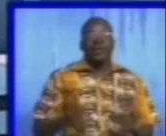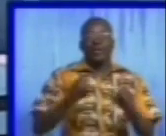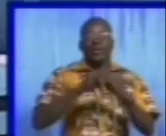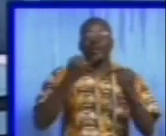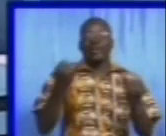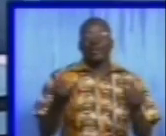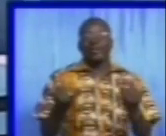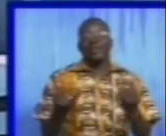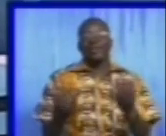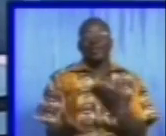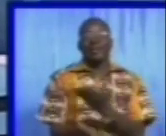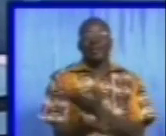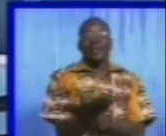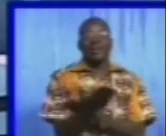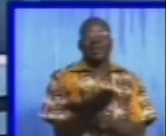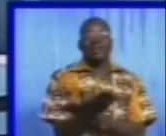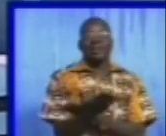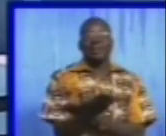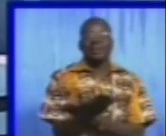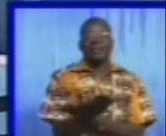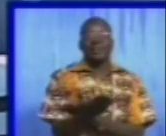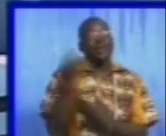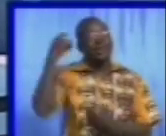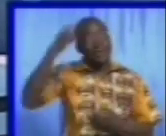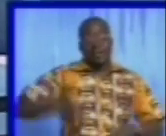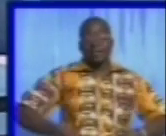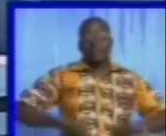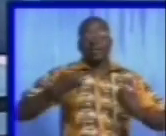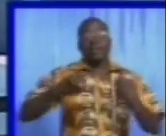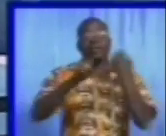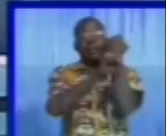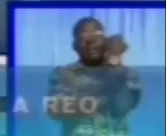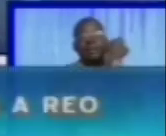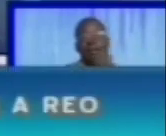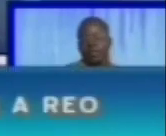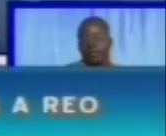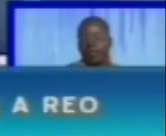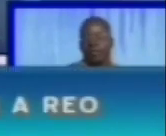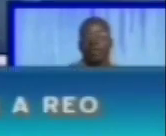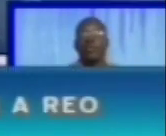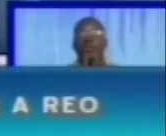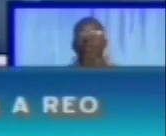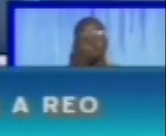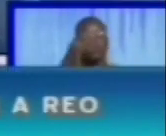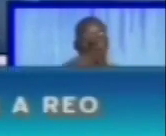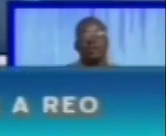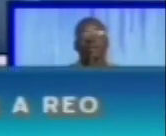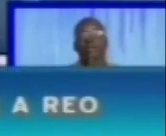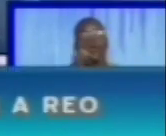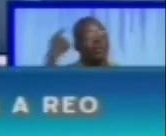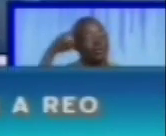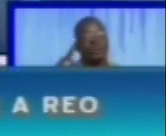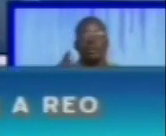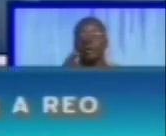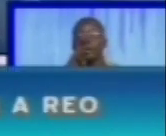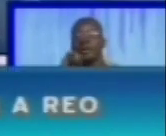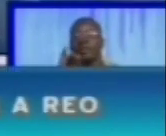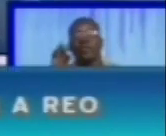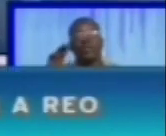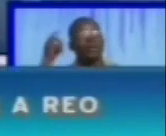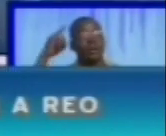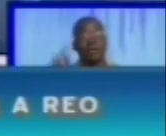L'actualité à la une. Ce matin, les éleveurs du sanglier font la promotion de leurs produits. La foire du porc et du